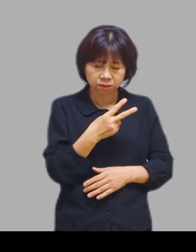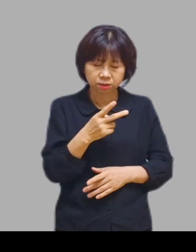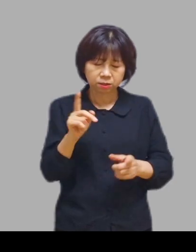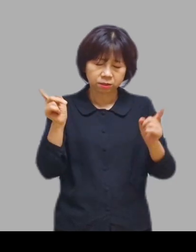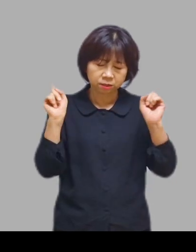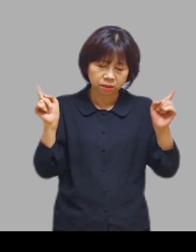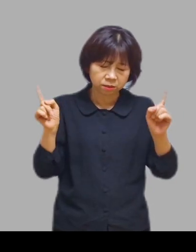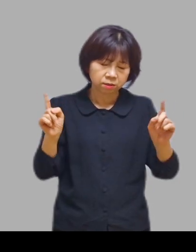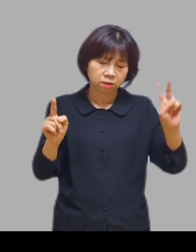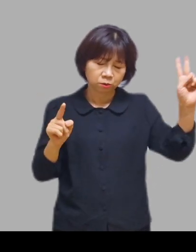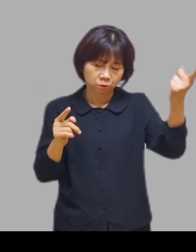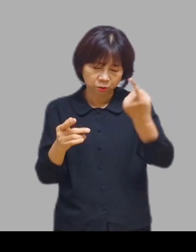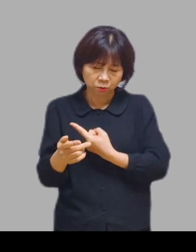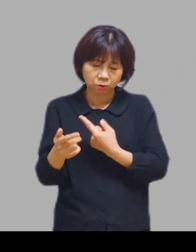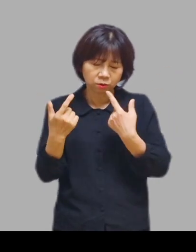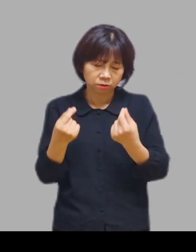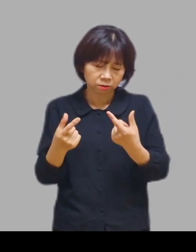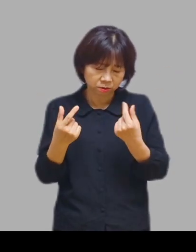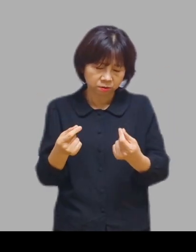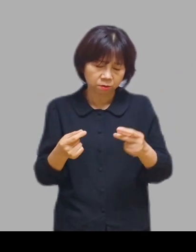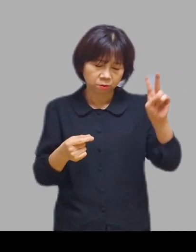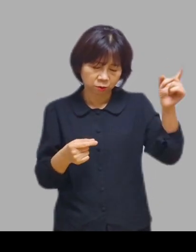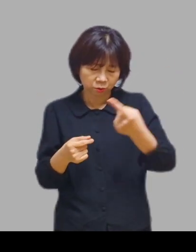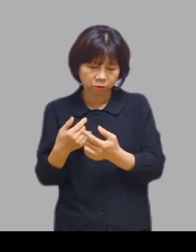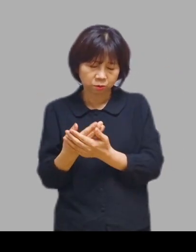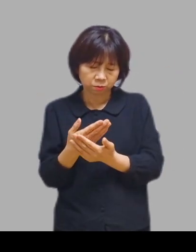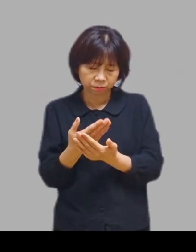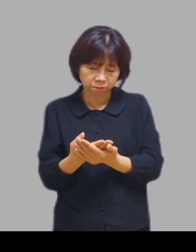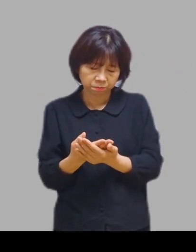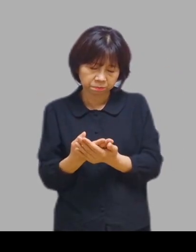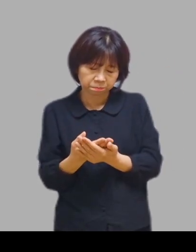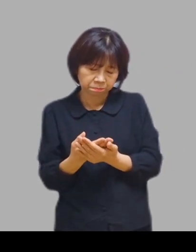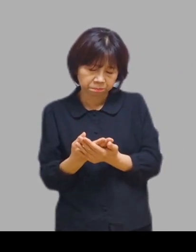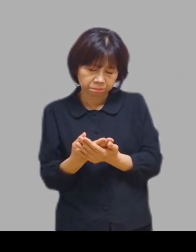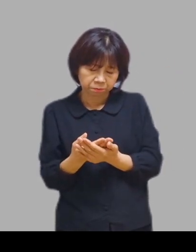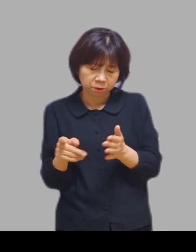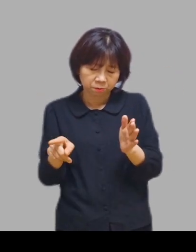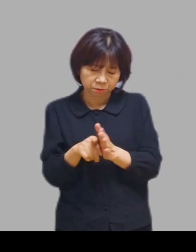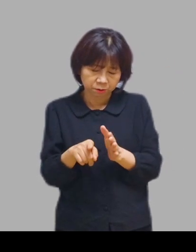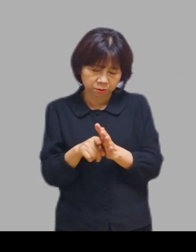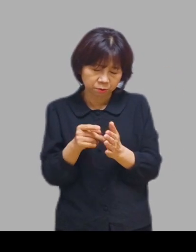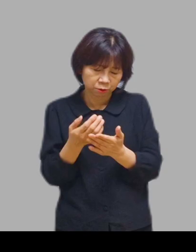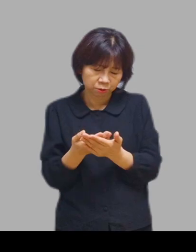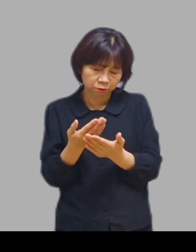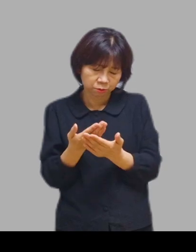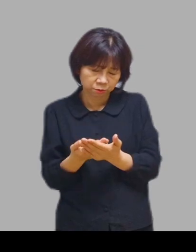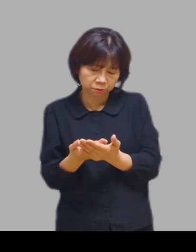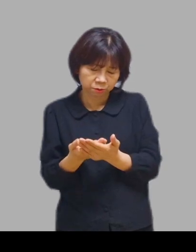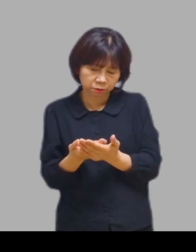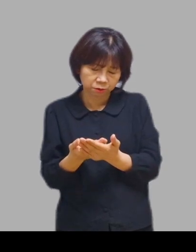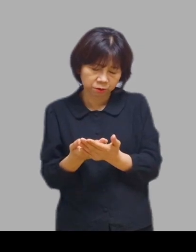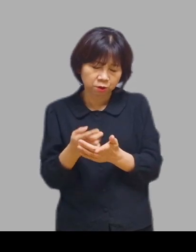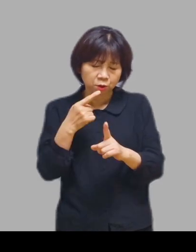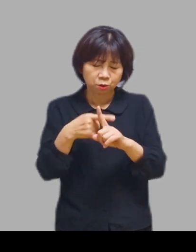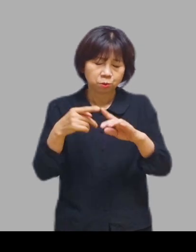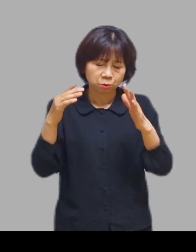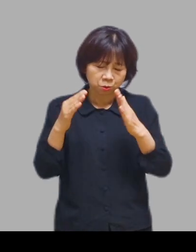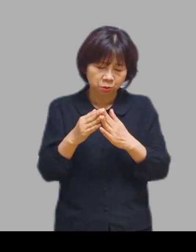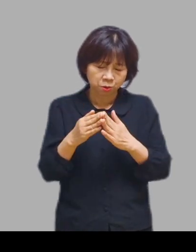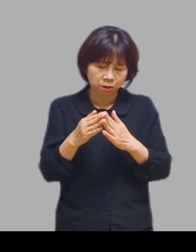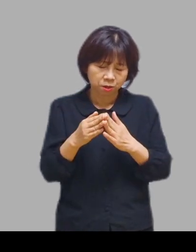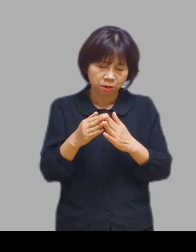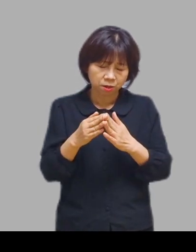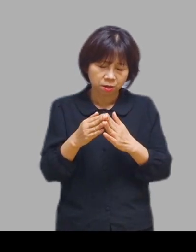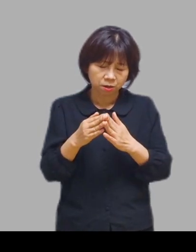탕자가 돌아왔던 것처럼 돌아오게 하여 주시옵소서. 믿음을 주시옵소서. 교회